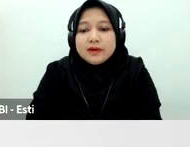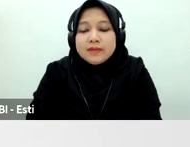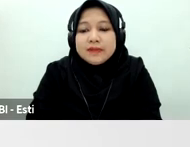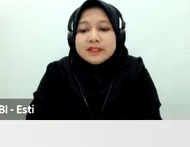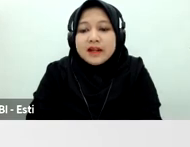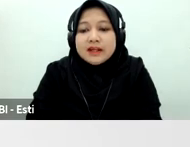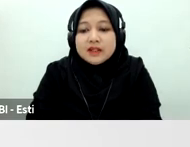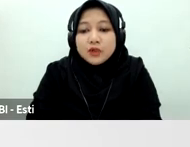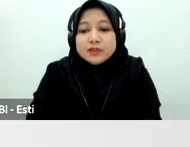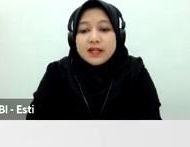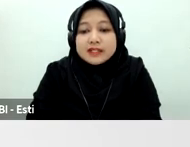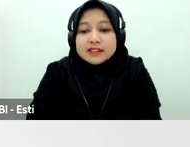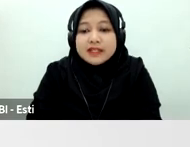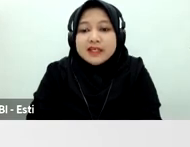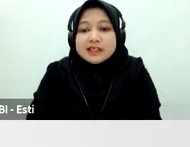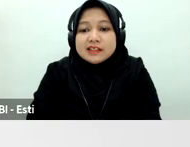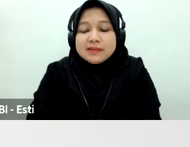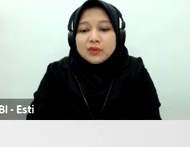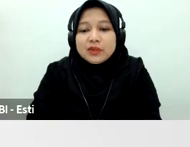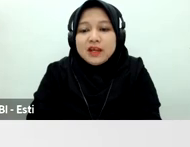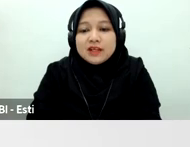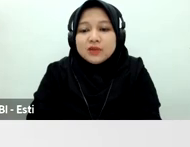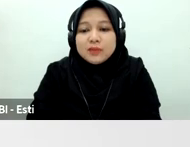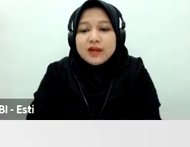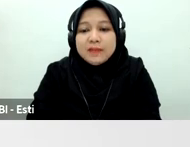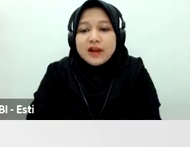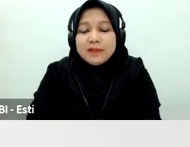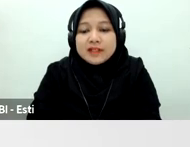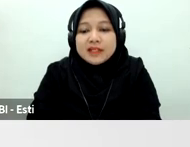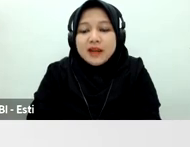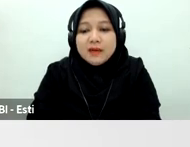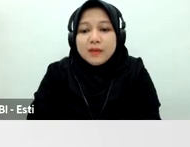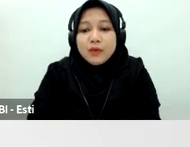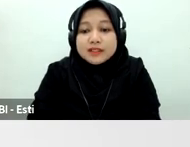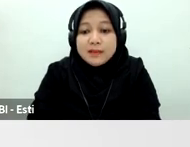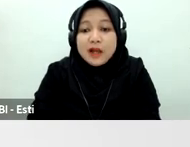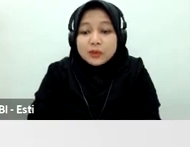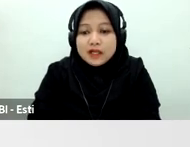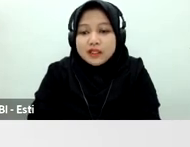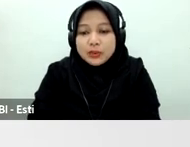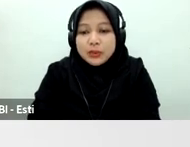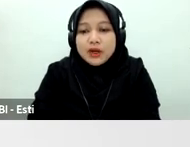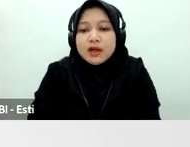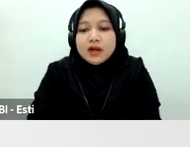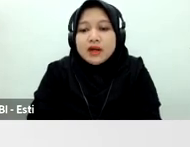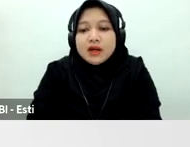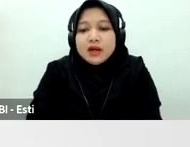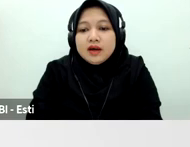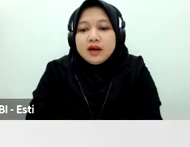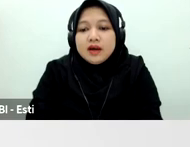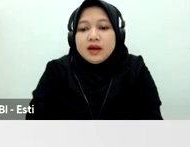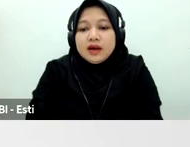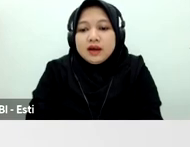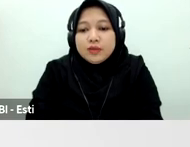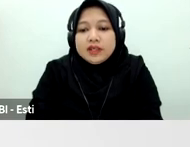kau bicara dengan Cukup jelas Jadi sebetulnya itu sebagai pengalaman saya yang membuat saya malu saat itu